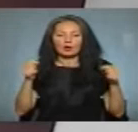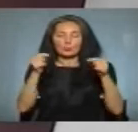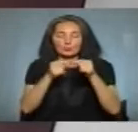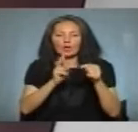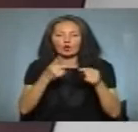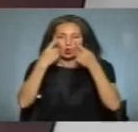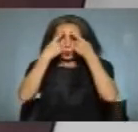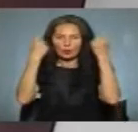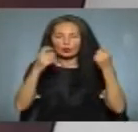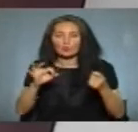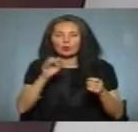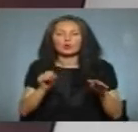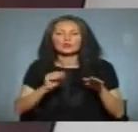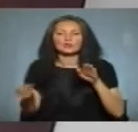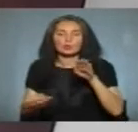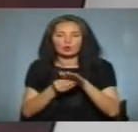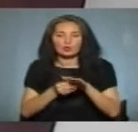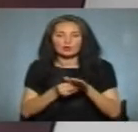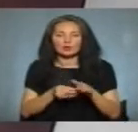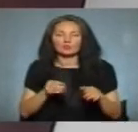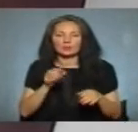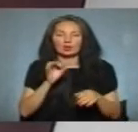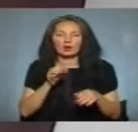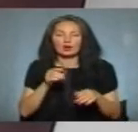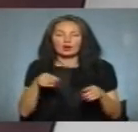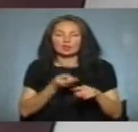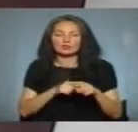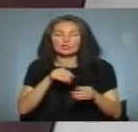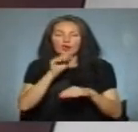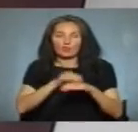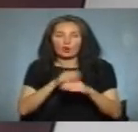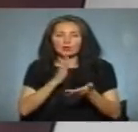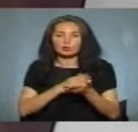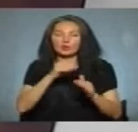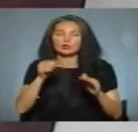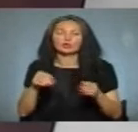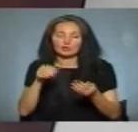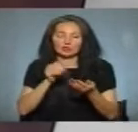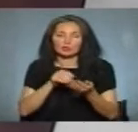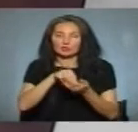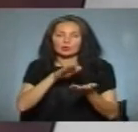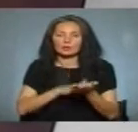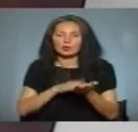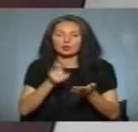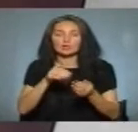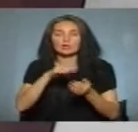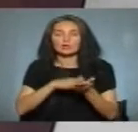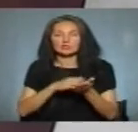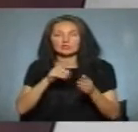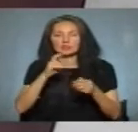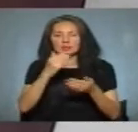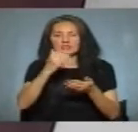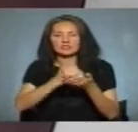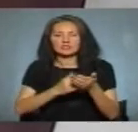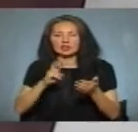повідомив про замінування, каже Ігор Васьків. Даний факт мають внести до єдиного реєстру досудових розслідувань за 259 статтею